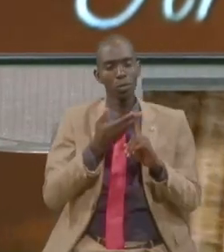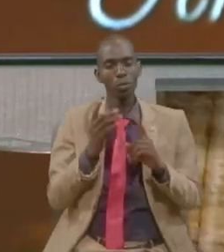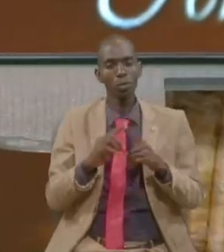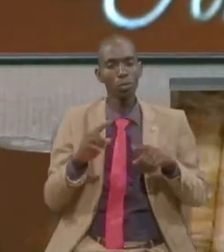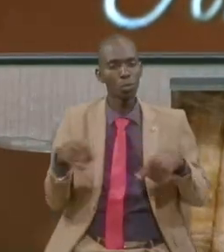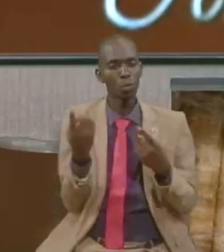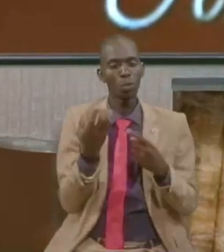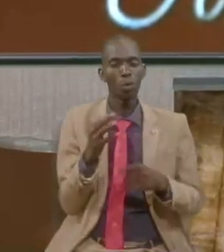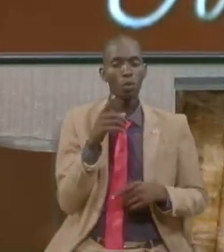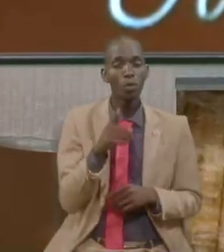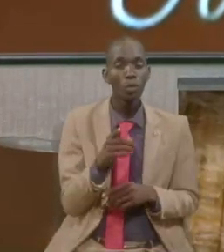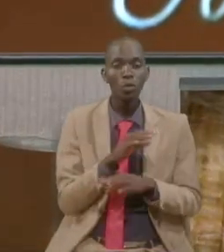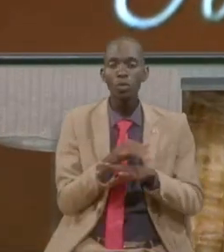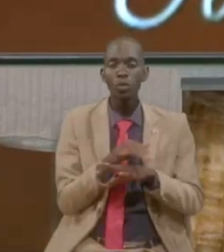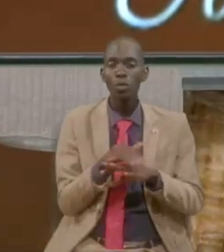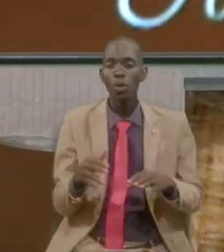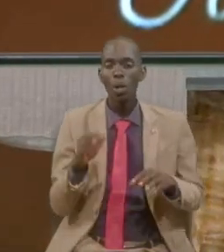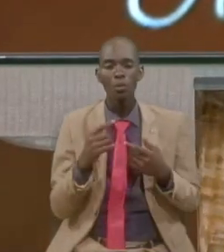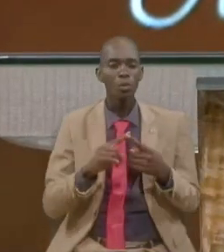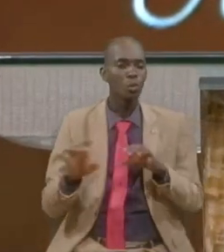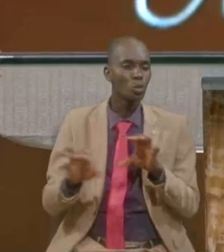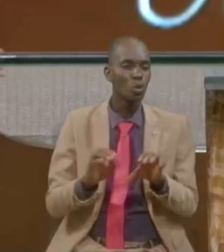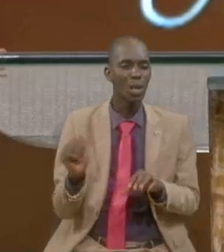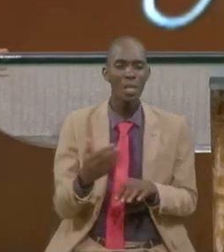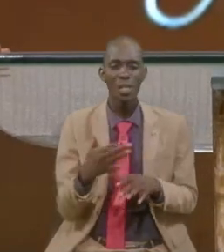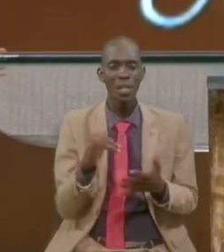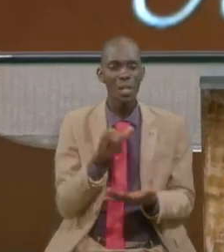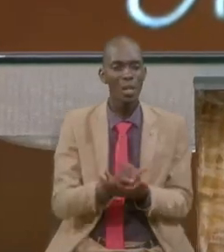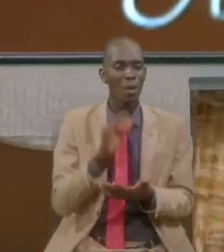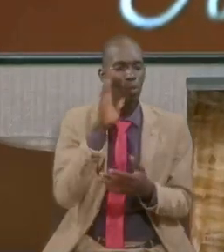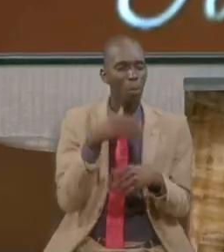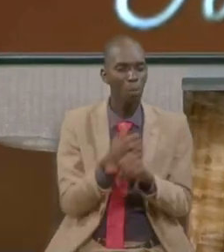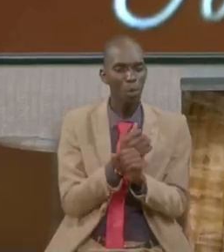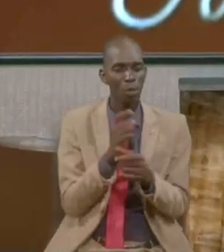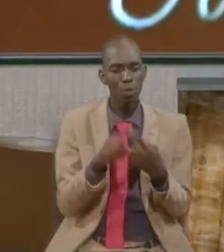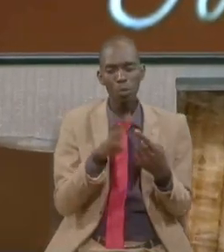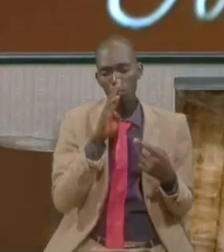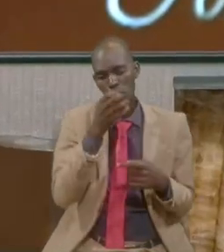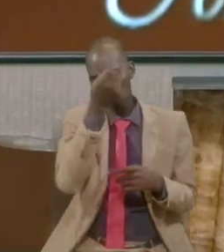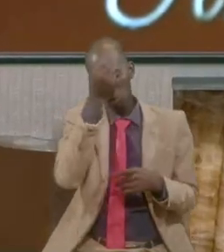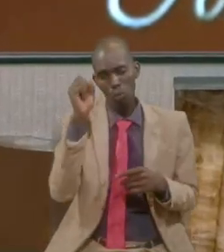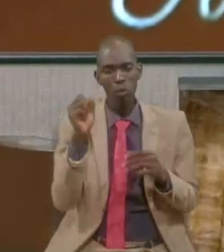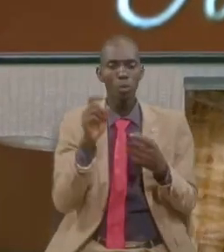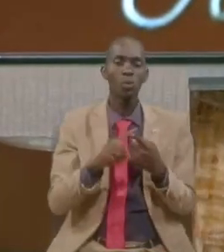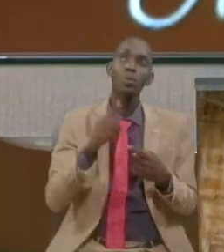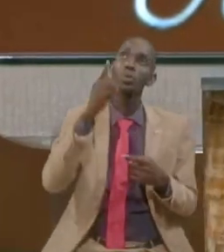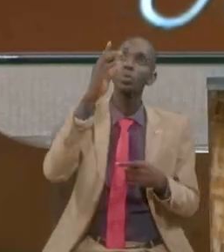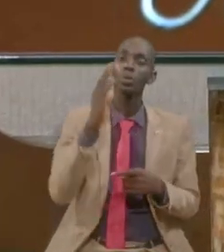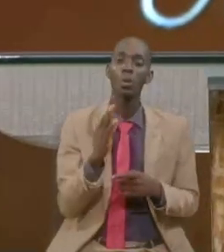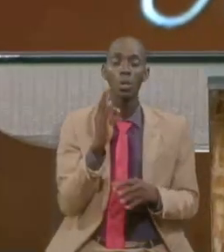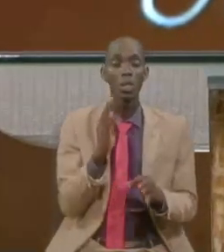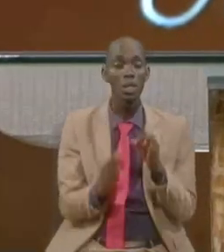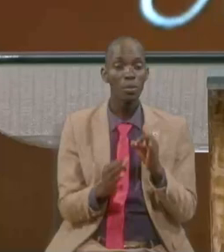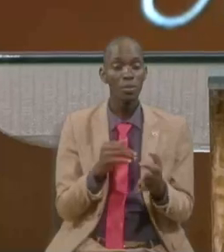tu ne dois rien faire qui te fera désobéir à Dieu, sois en paix, si c'est possible.